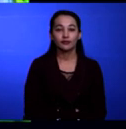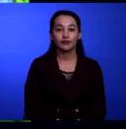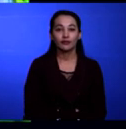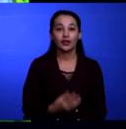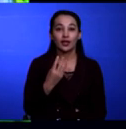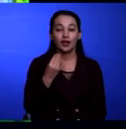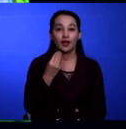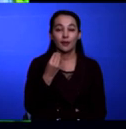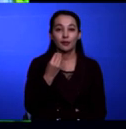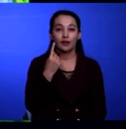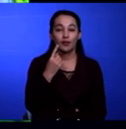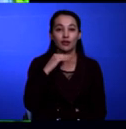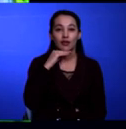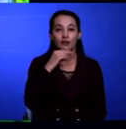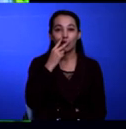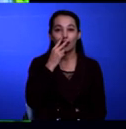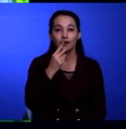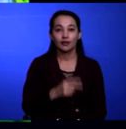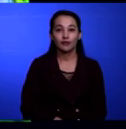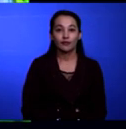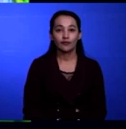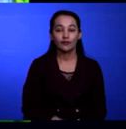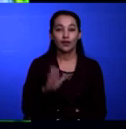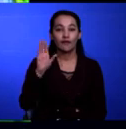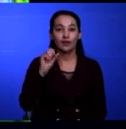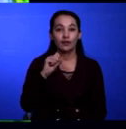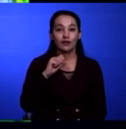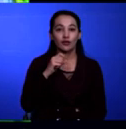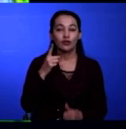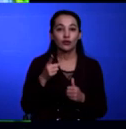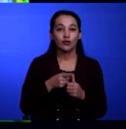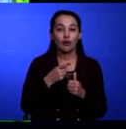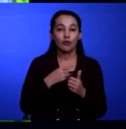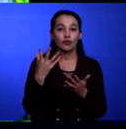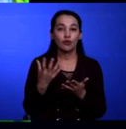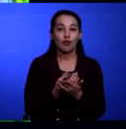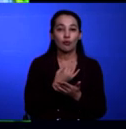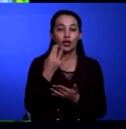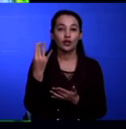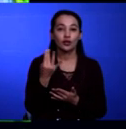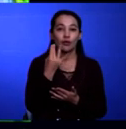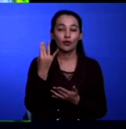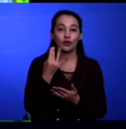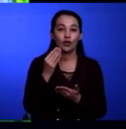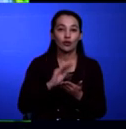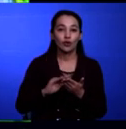Yana bir marotaba diqqat qiling va sarlavha topib hikoya tuzishni